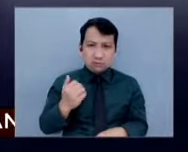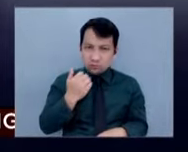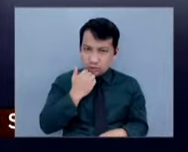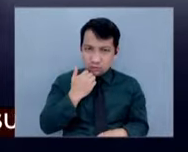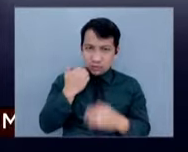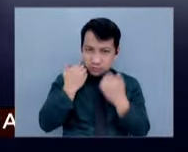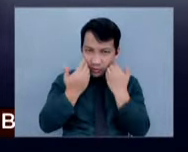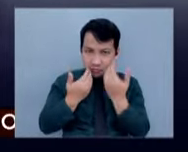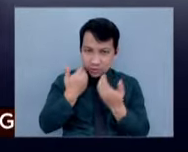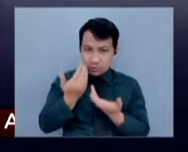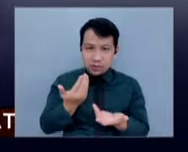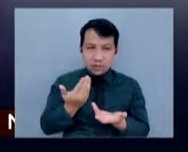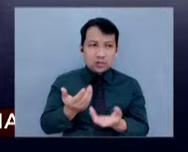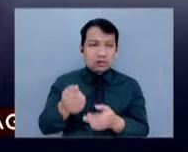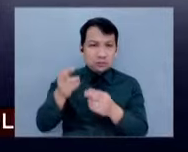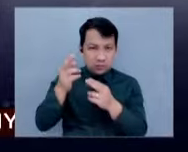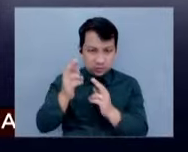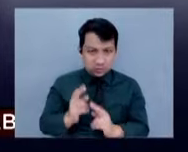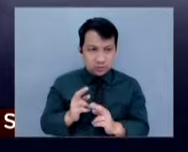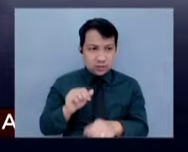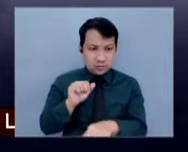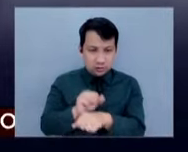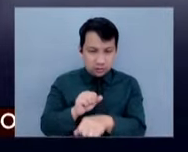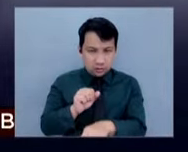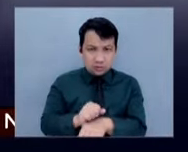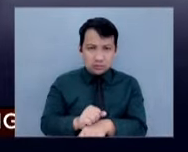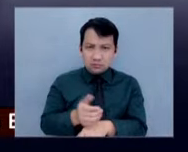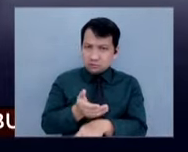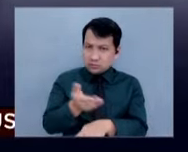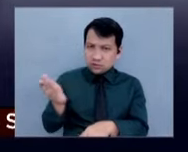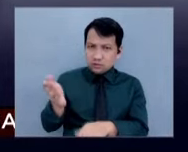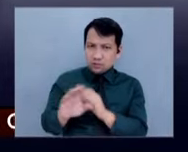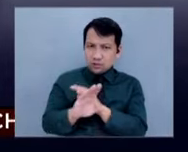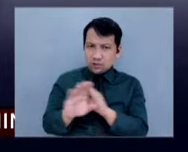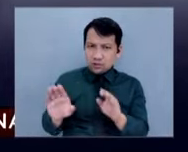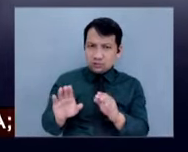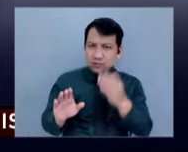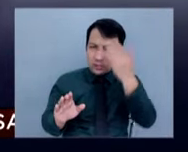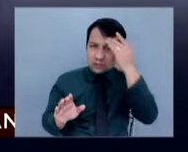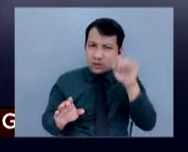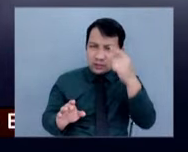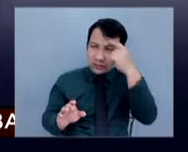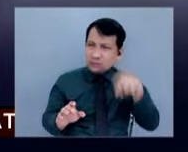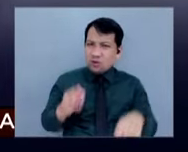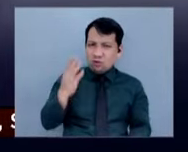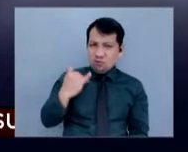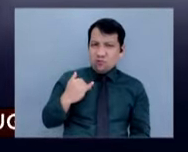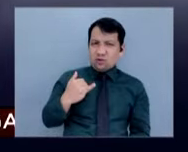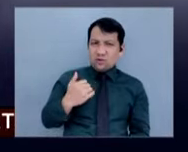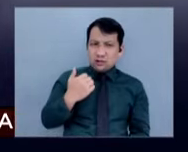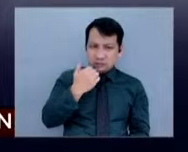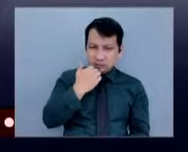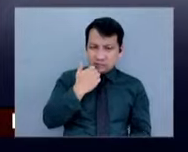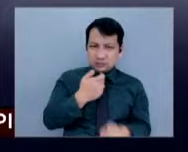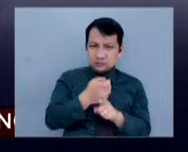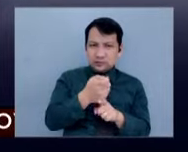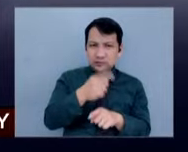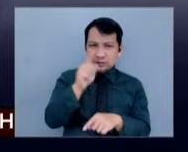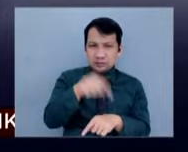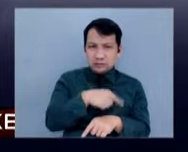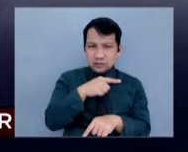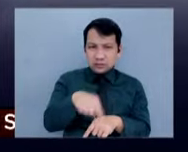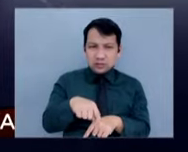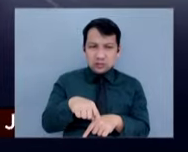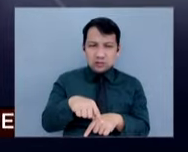lalo't marangal itong trabaho. Kaya hindi rin daw mag-gets ni Kim kung bakit tila mali ang tingin ng ibang tao sa pagiging